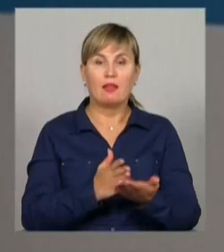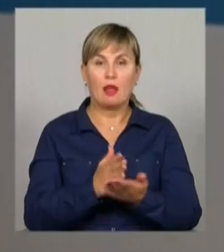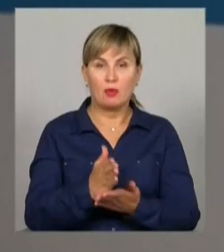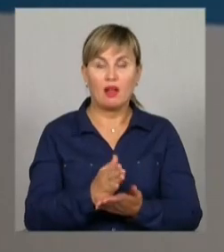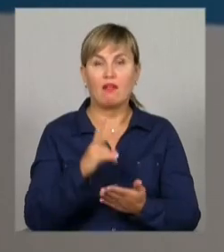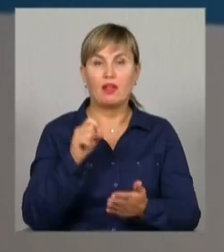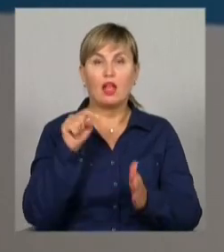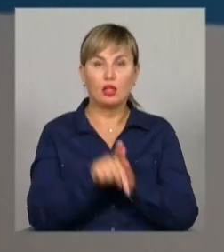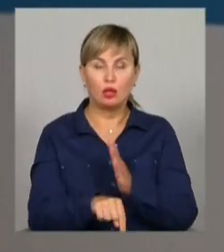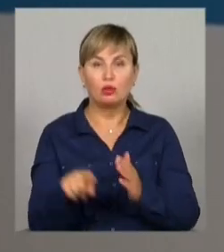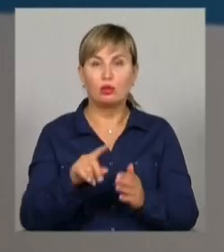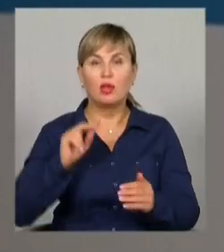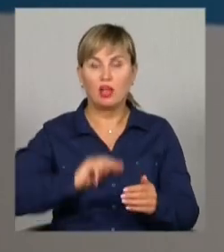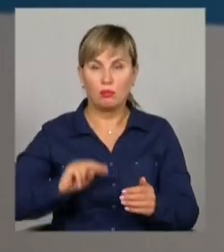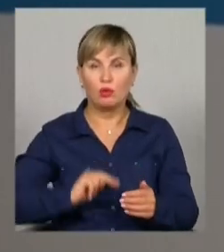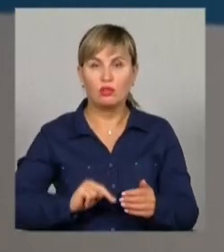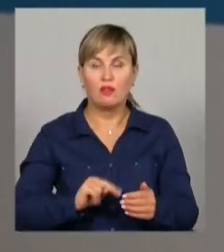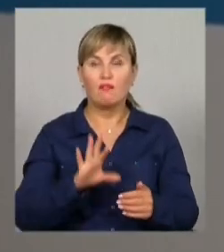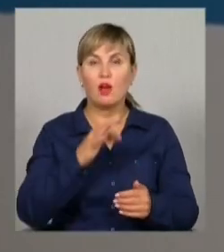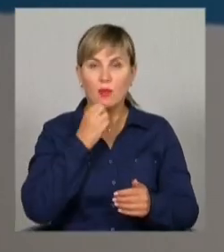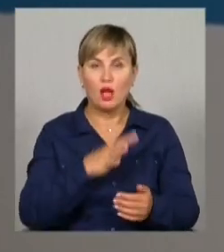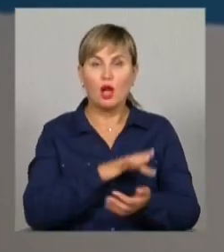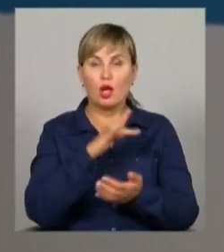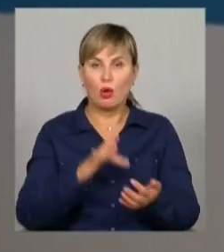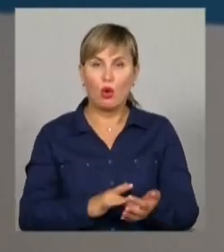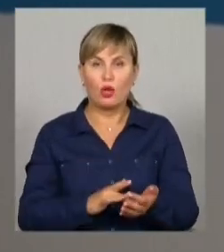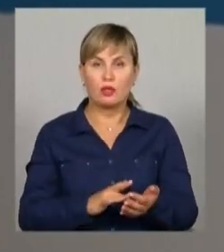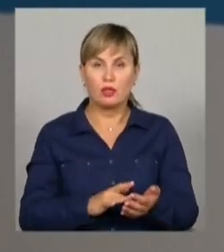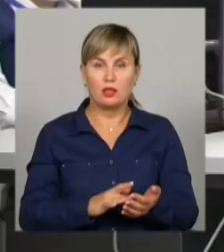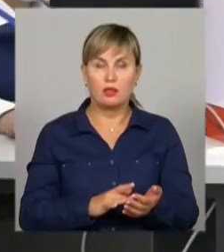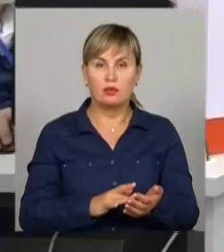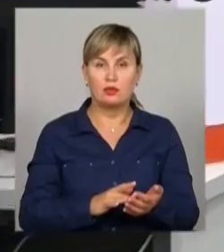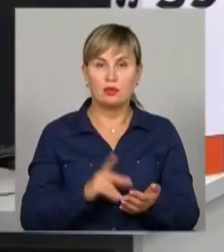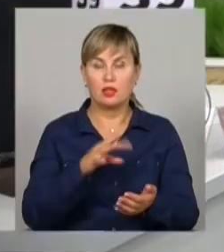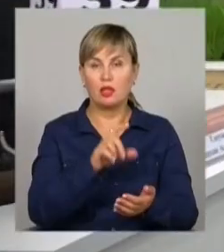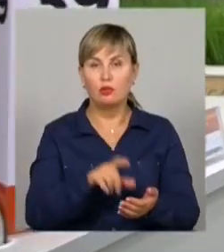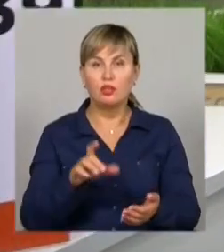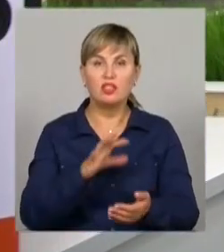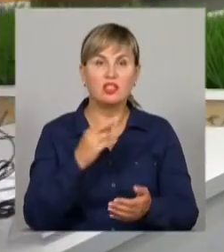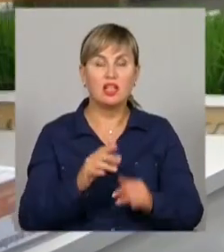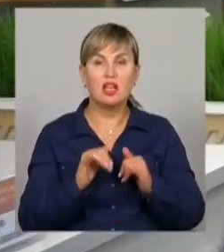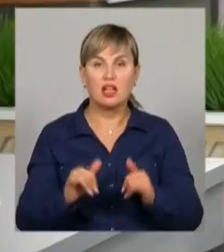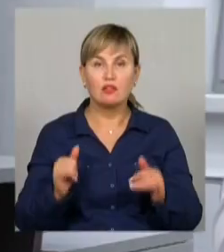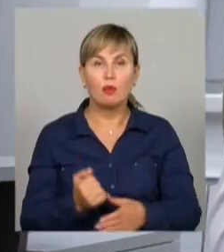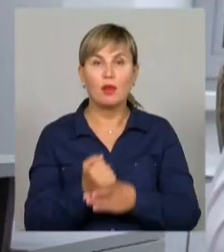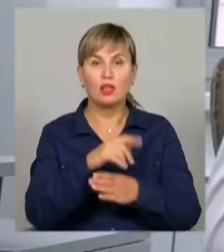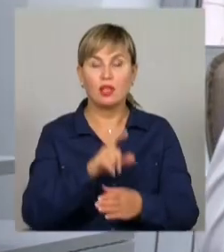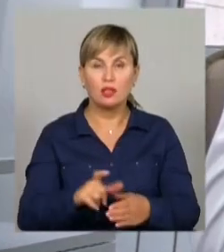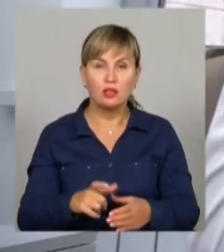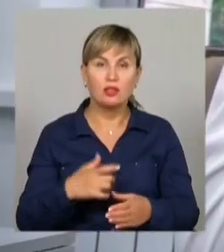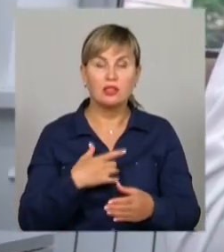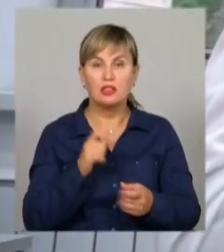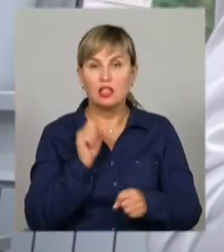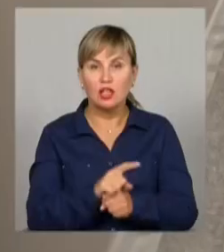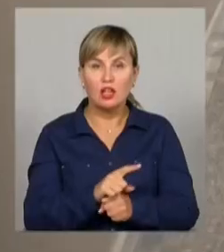на то, чтобы работать во благо города, во благо горожан. Социальное развитие и поддержка горожан – приоритетная